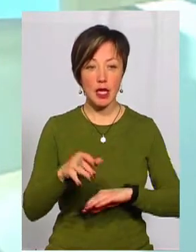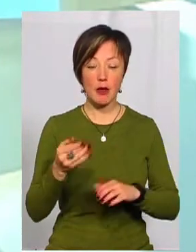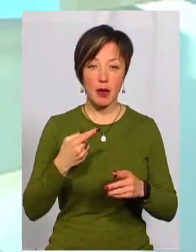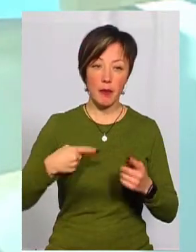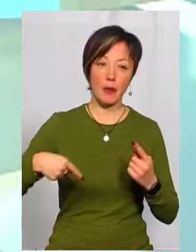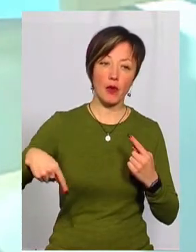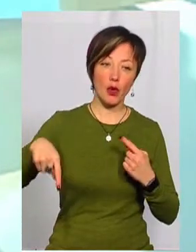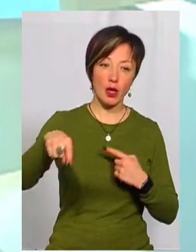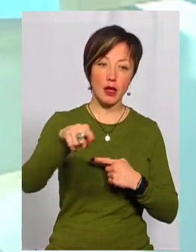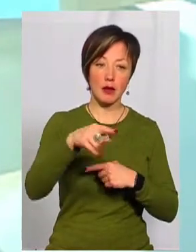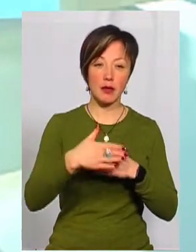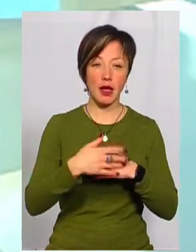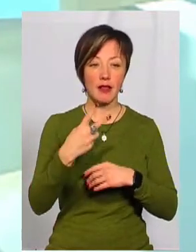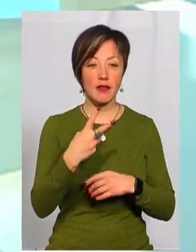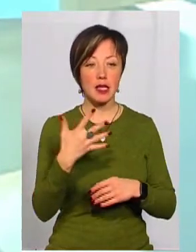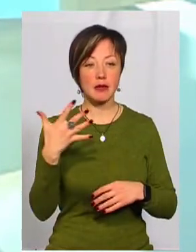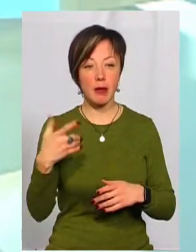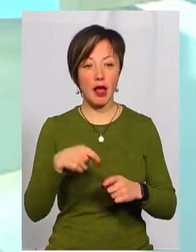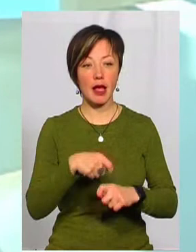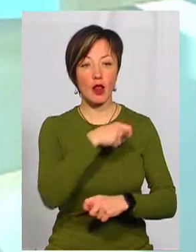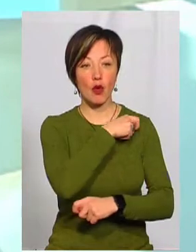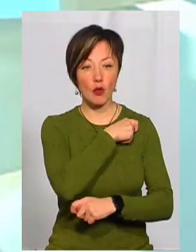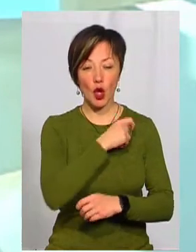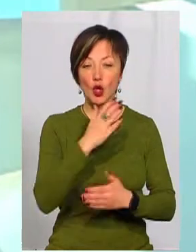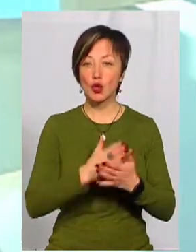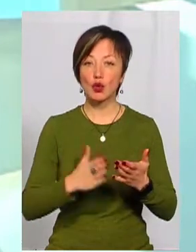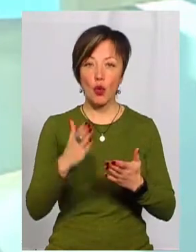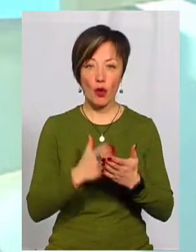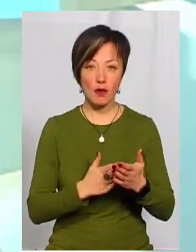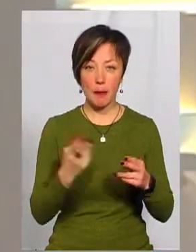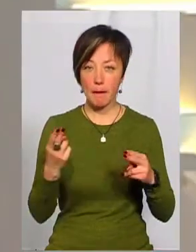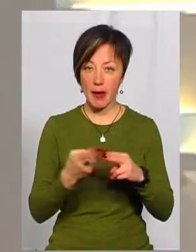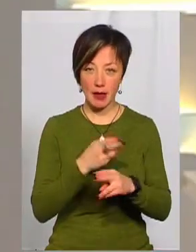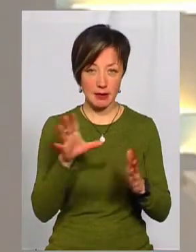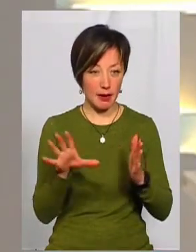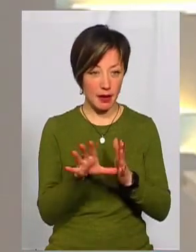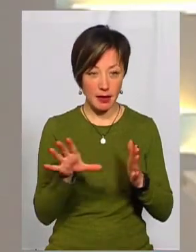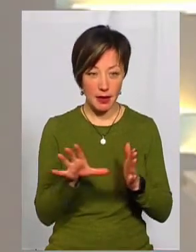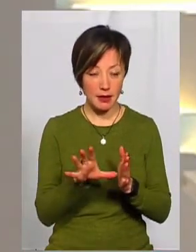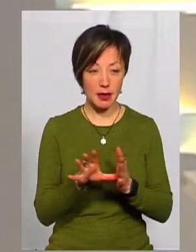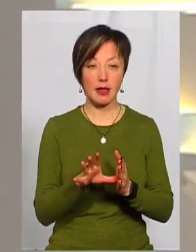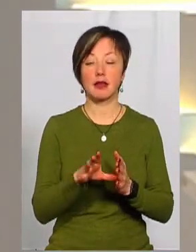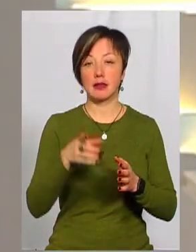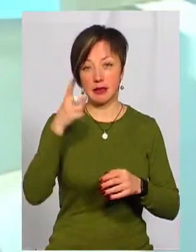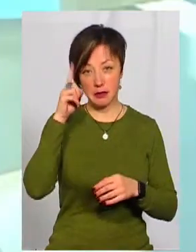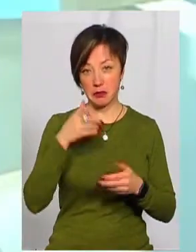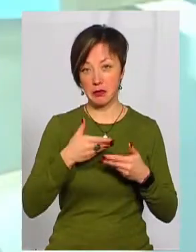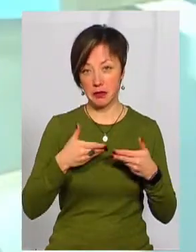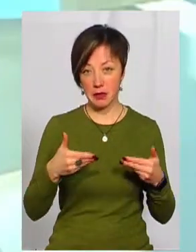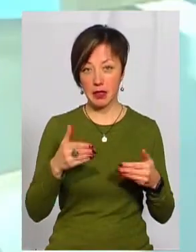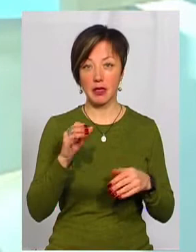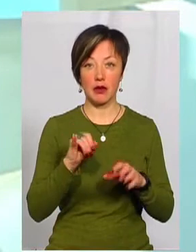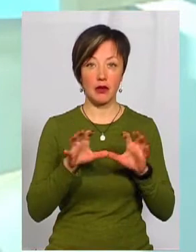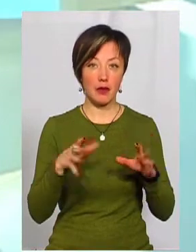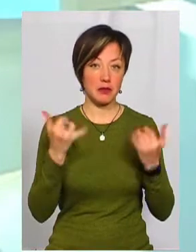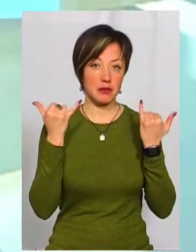ми проїхали порядка 25 кілометрів зовсім без струмоприймачів. І ви знаєте, і він, і ми були